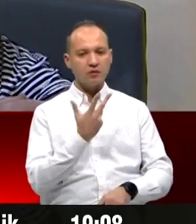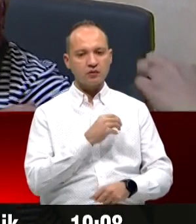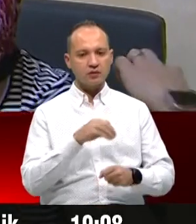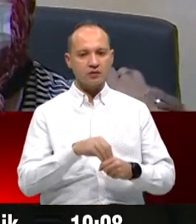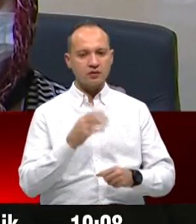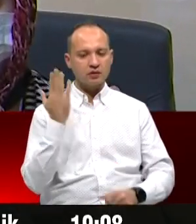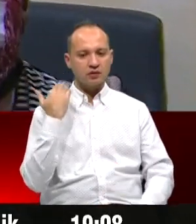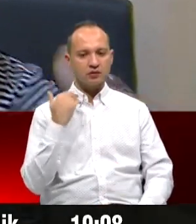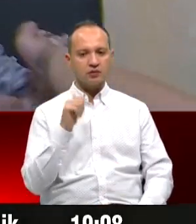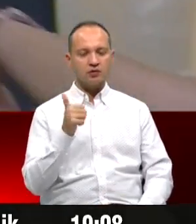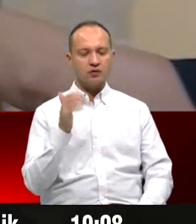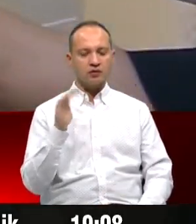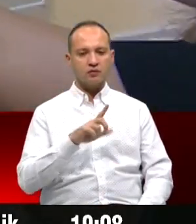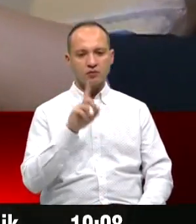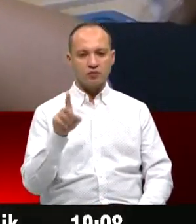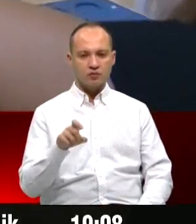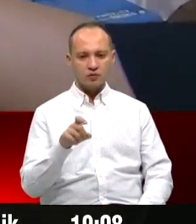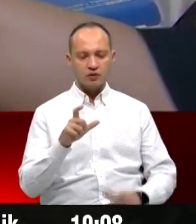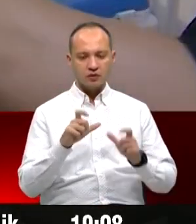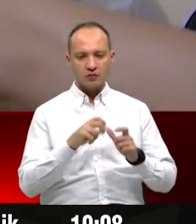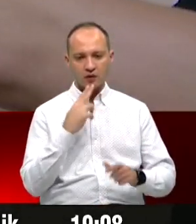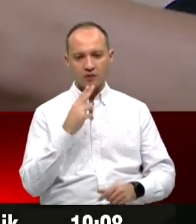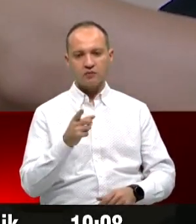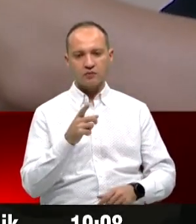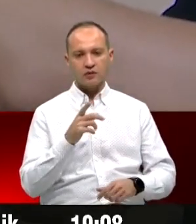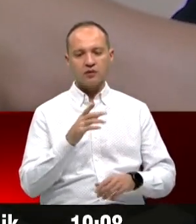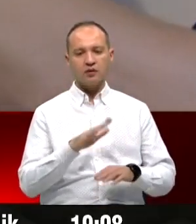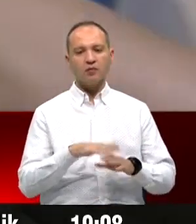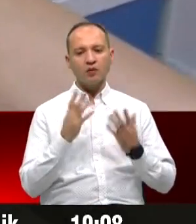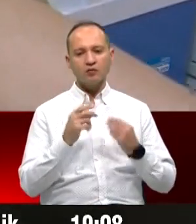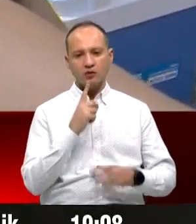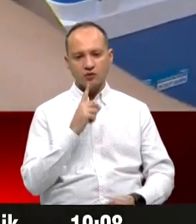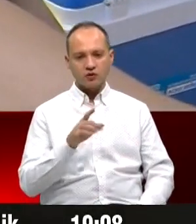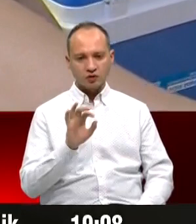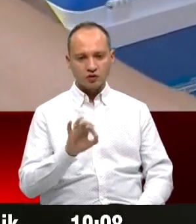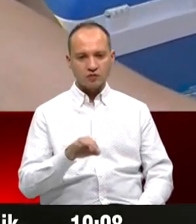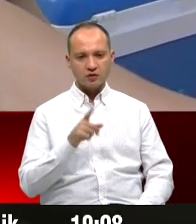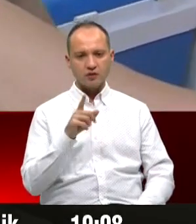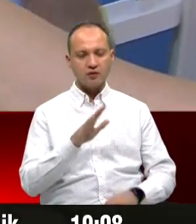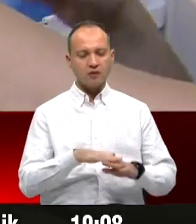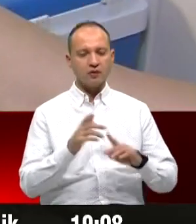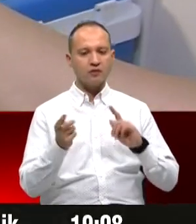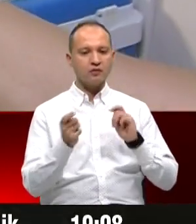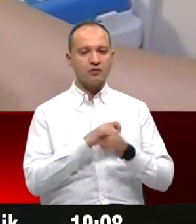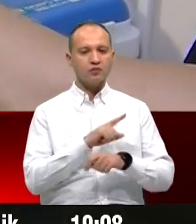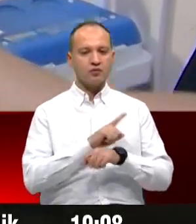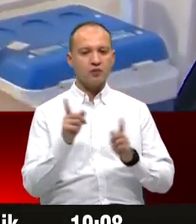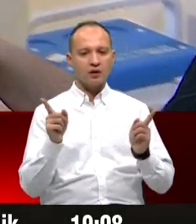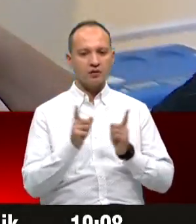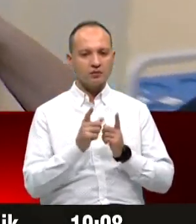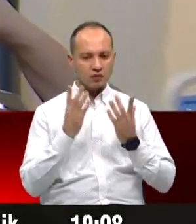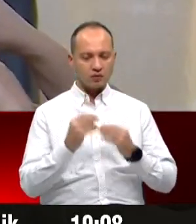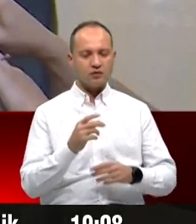için hatta geçtiğimiz günlerde gelip sormuştu Semra Hanım. Ancak yaptırılamayacağı söylenmişti ve yapılan değişiklikte süre